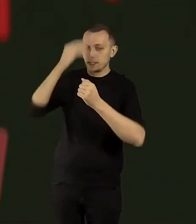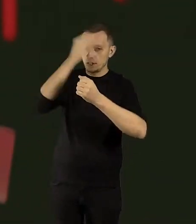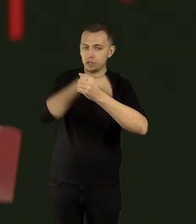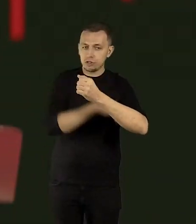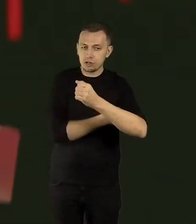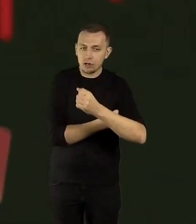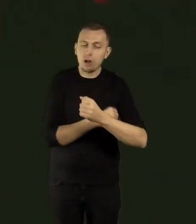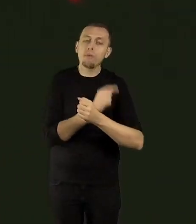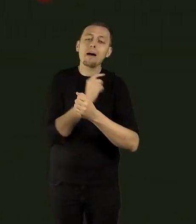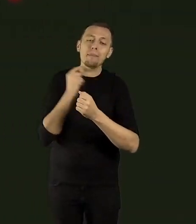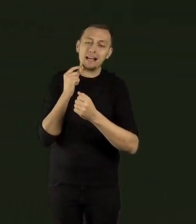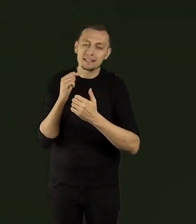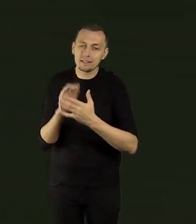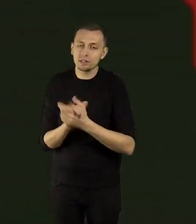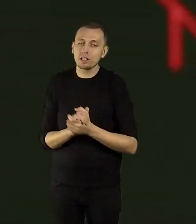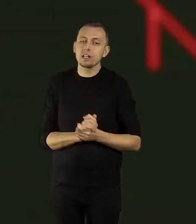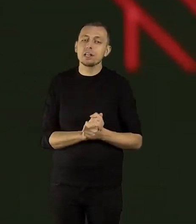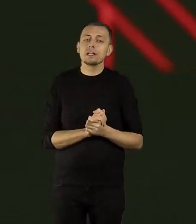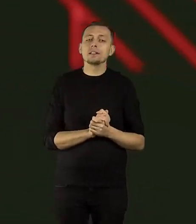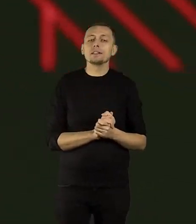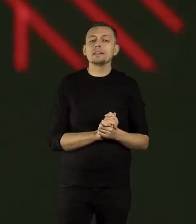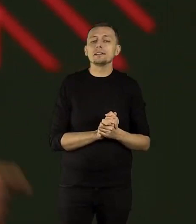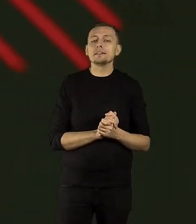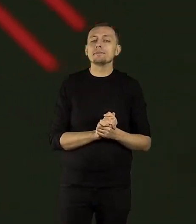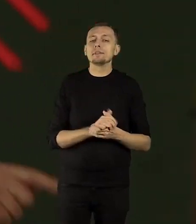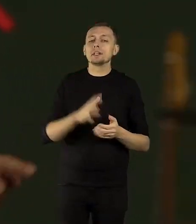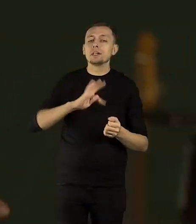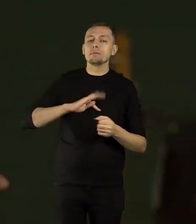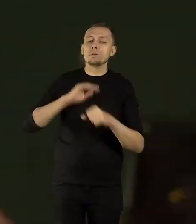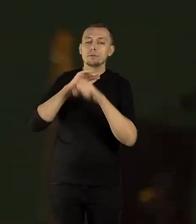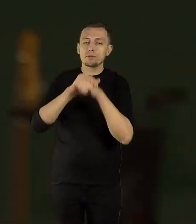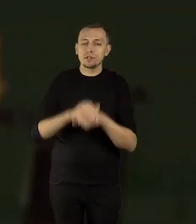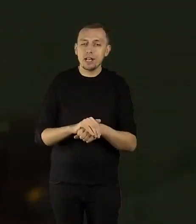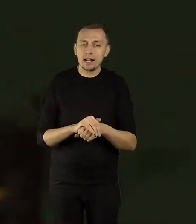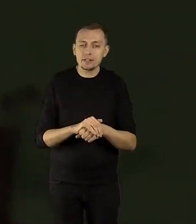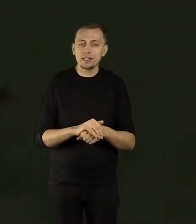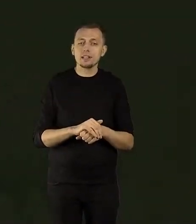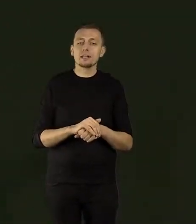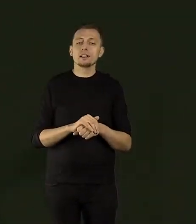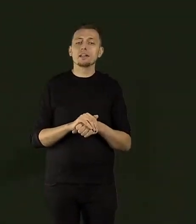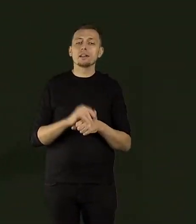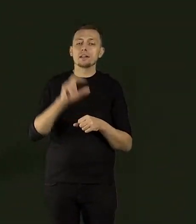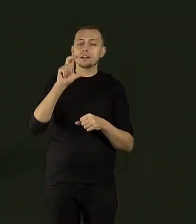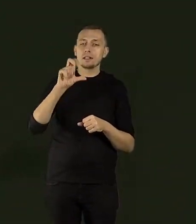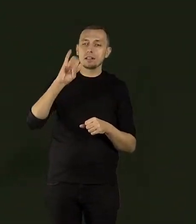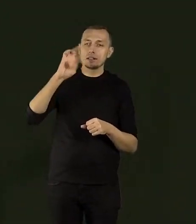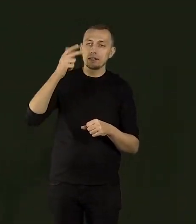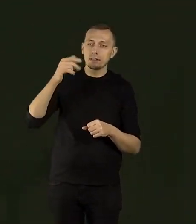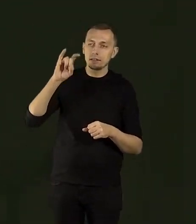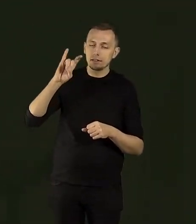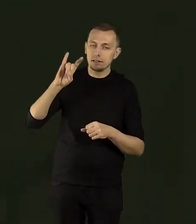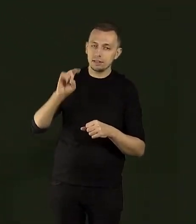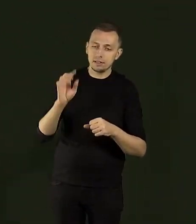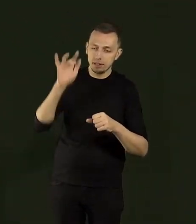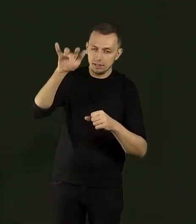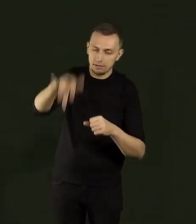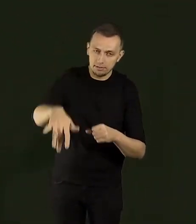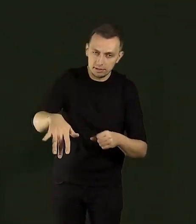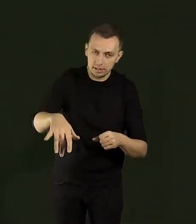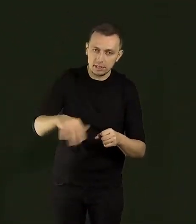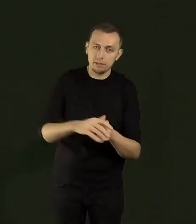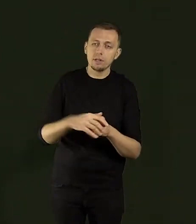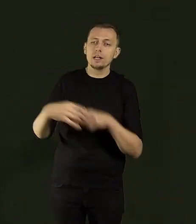misjonarzem w Chinach i opowiadał, że spotkał kobietę, która z powodu swojej wiary w Chrystusa znalazła się w kolonii karnej, wśród